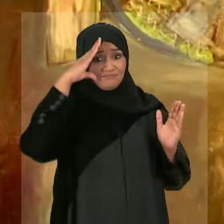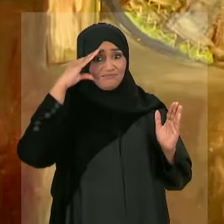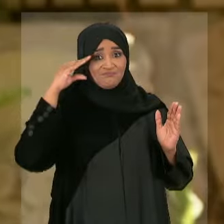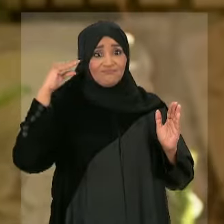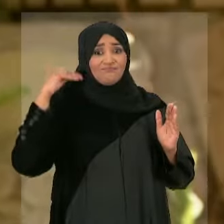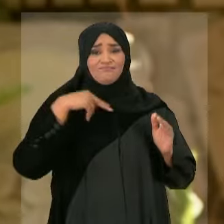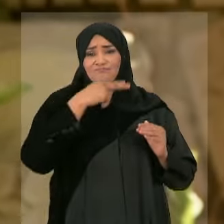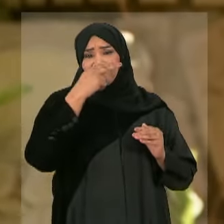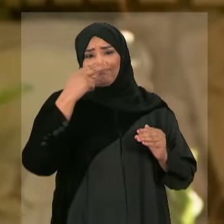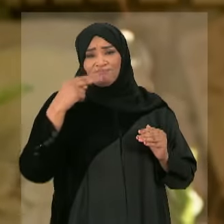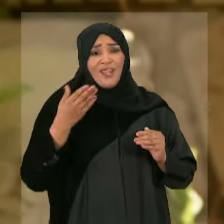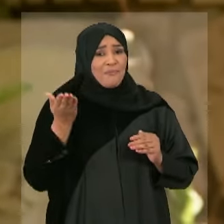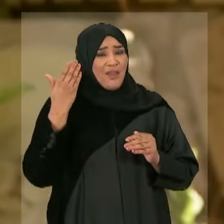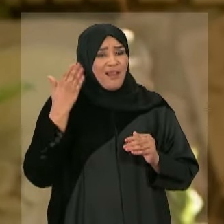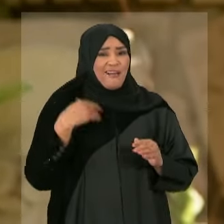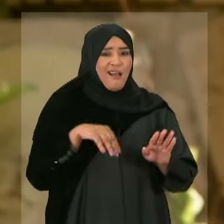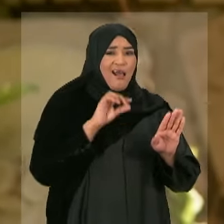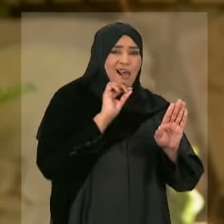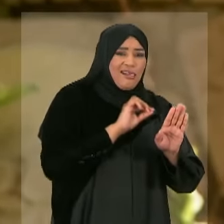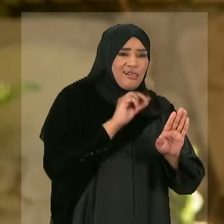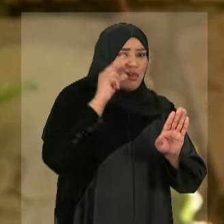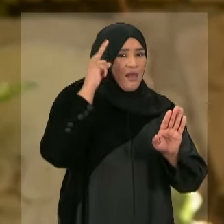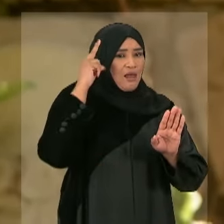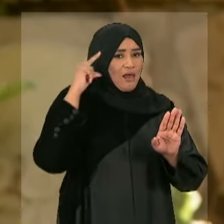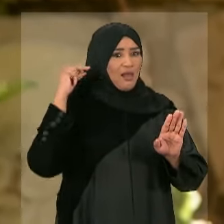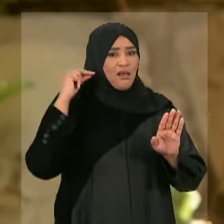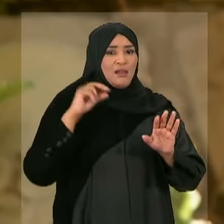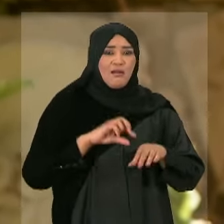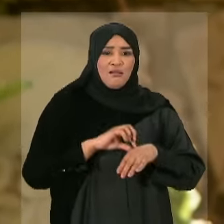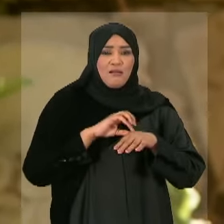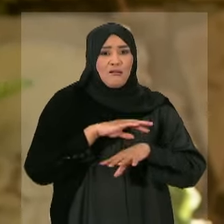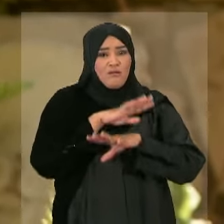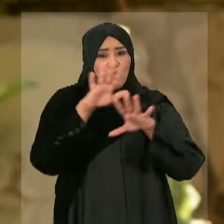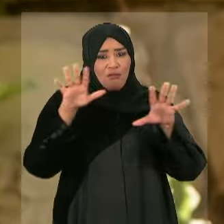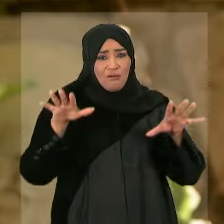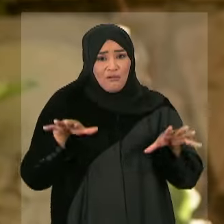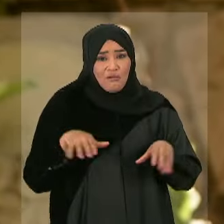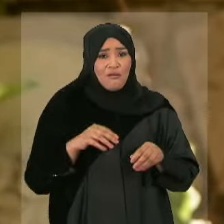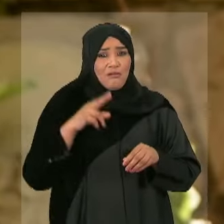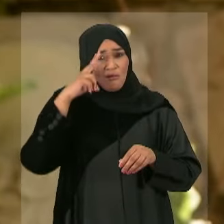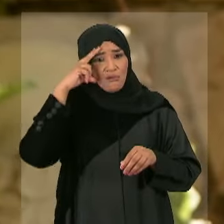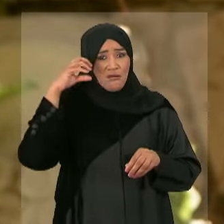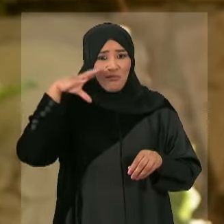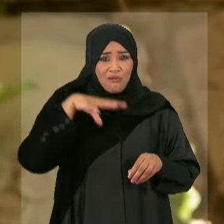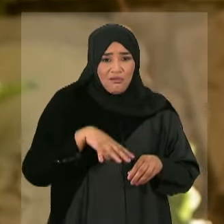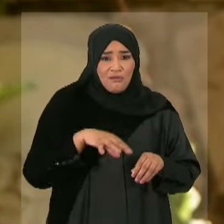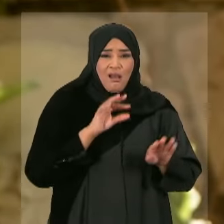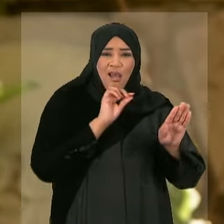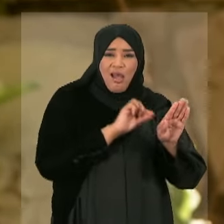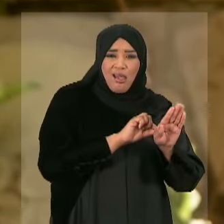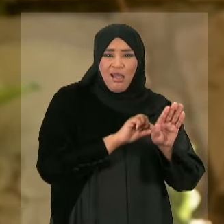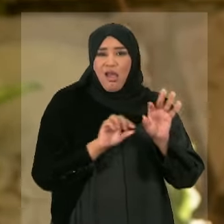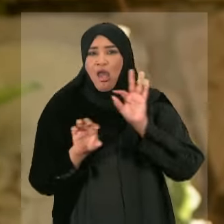وبدها تعمل انشقاق بين سكان الناصر، فرسمت رسمة اللي فيها رمز للناصري وحواليها